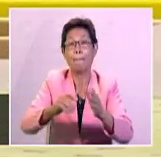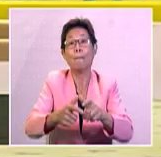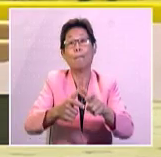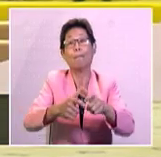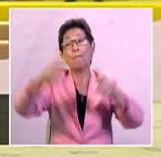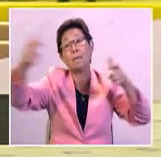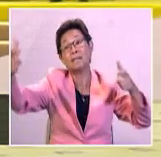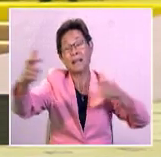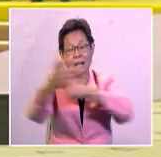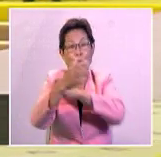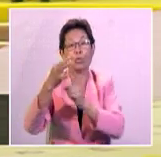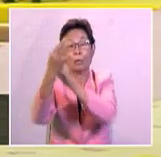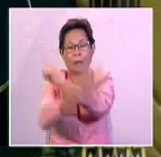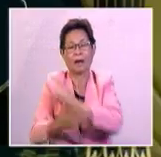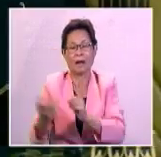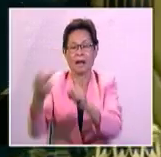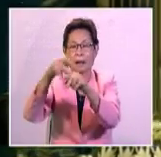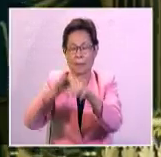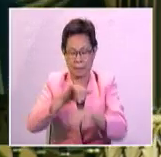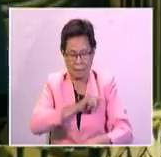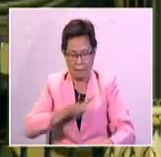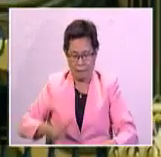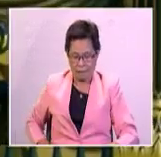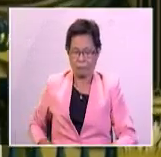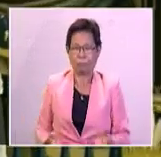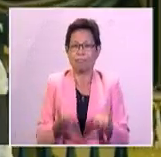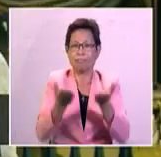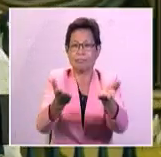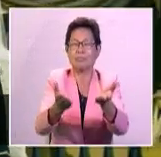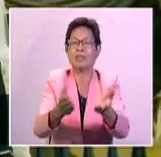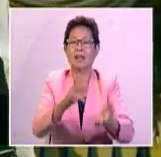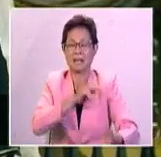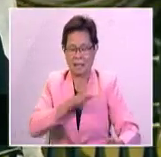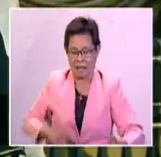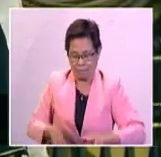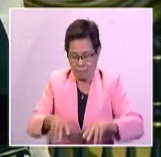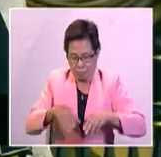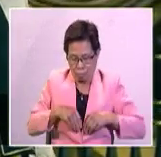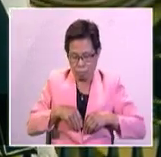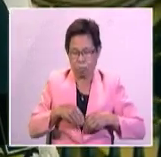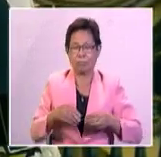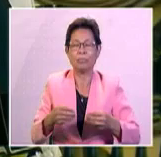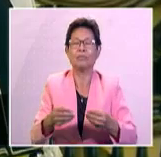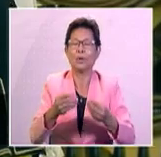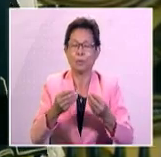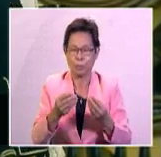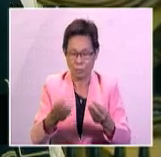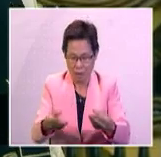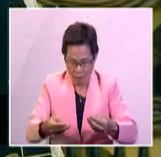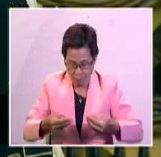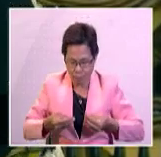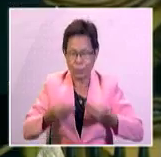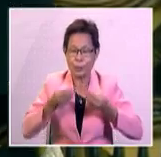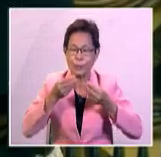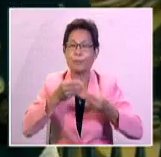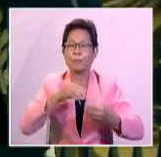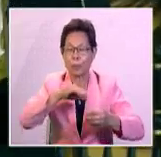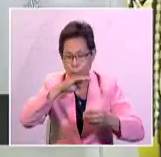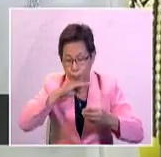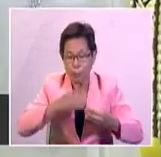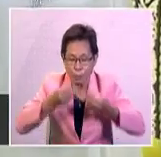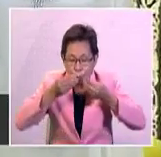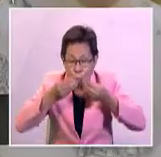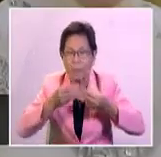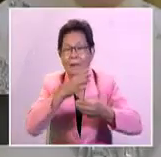kepada Yang di-Pertuan Agong. Seri Paduka yang menerima keris berkenaan menghunus dan mengucupnya sebagai simbolik